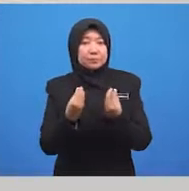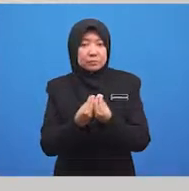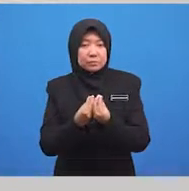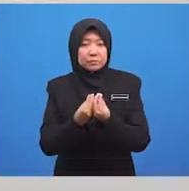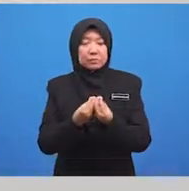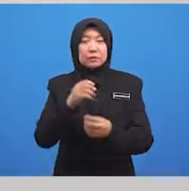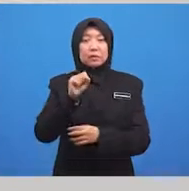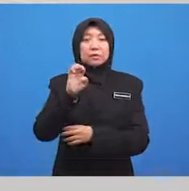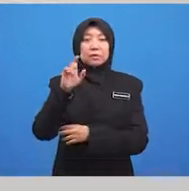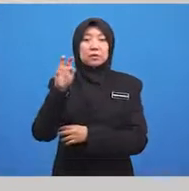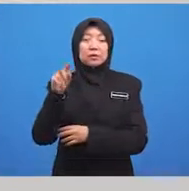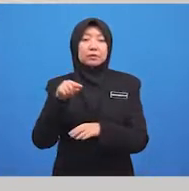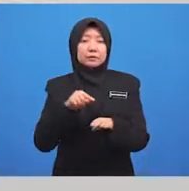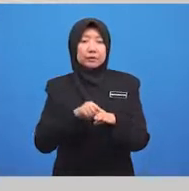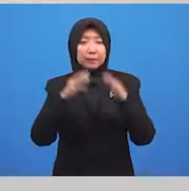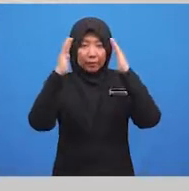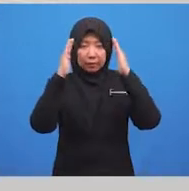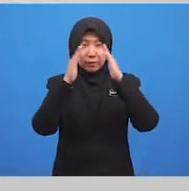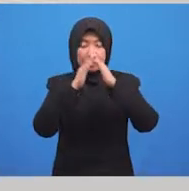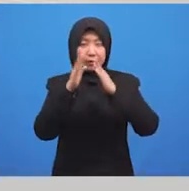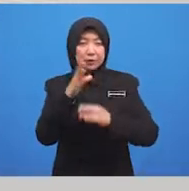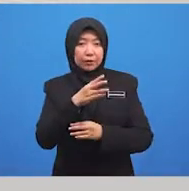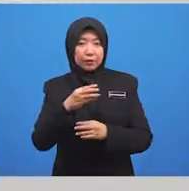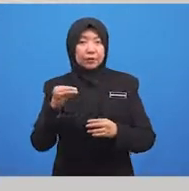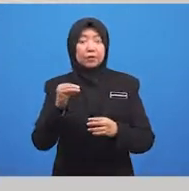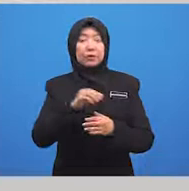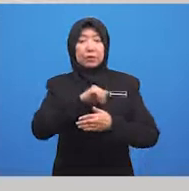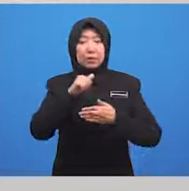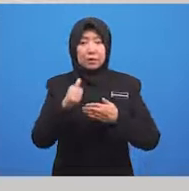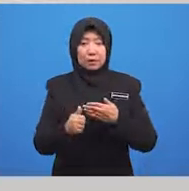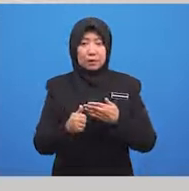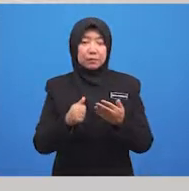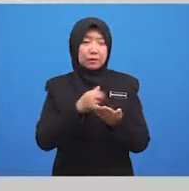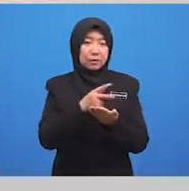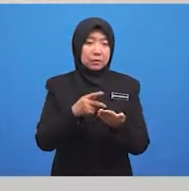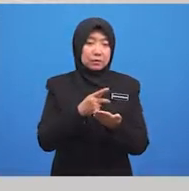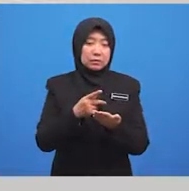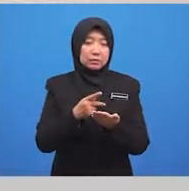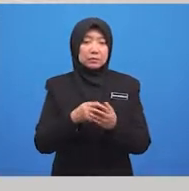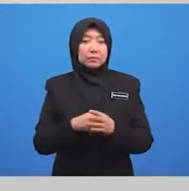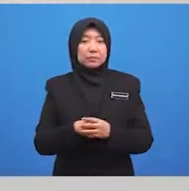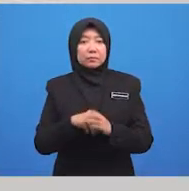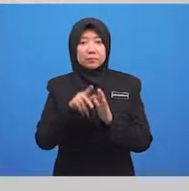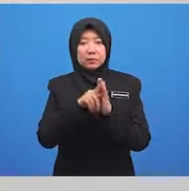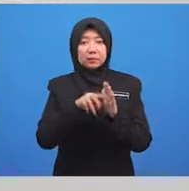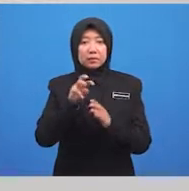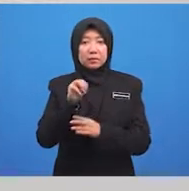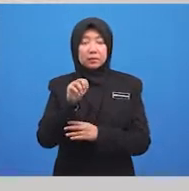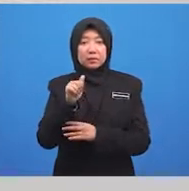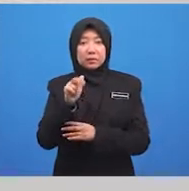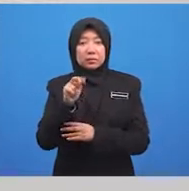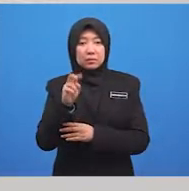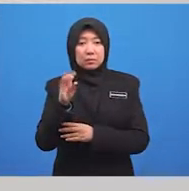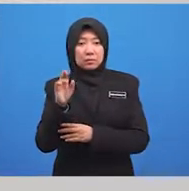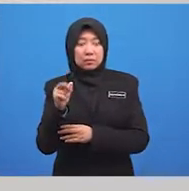seladang di Jenderak Selatan Pahang. Dan akhir sekali, mengkaji kemandirian dan sifat hidupan